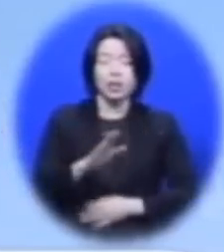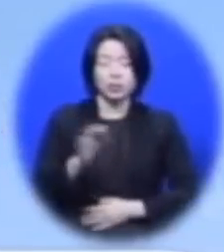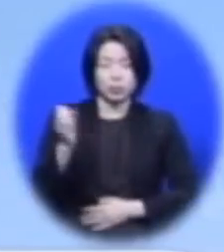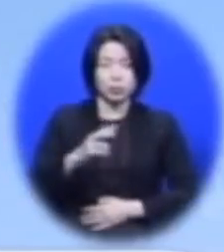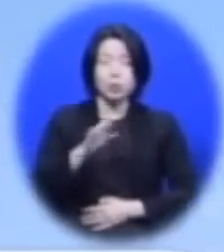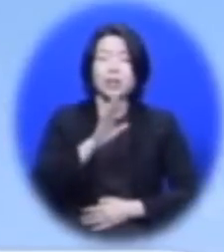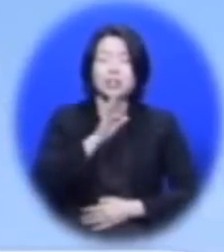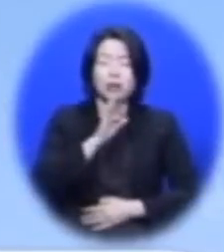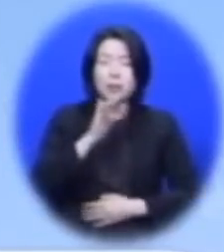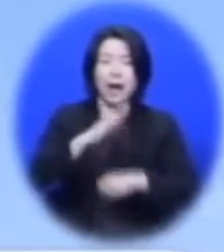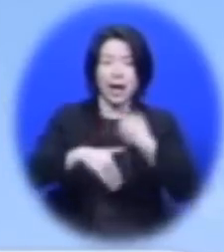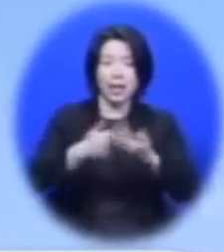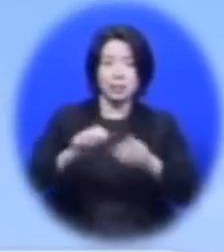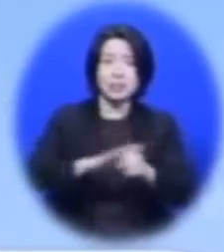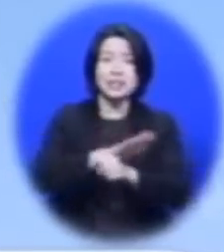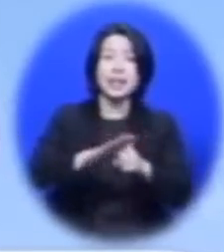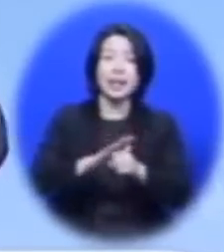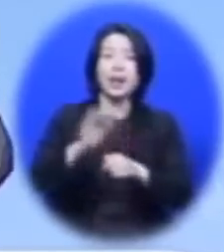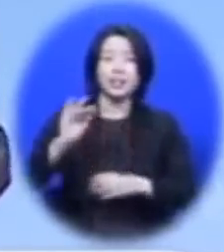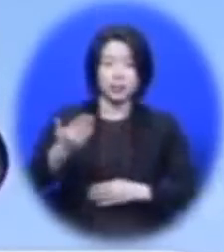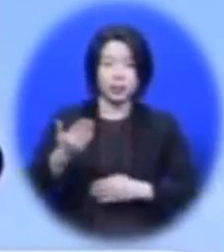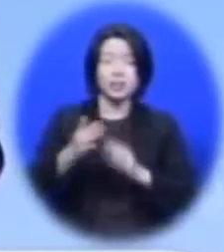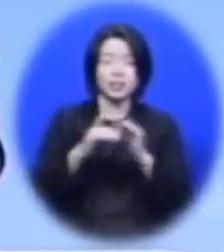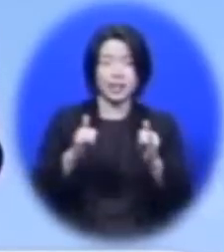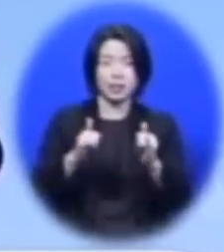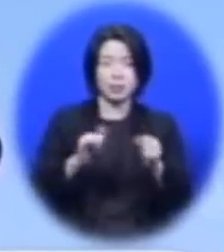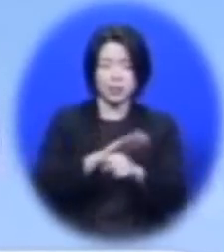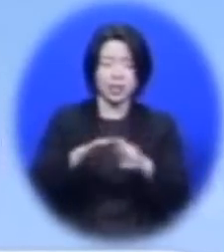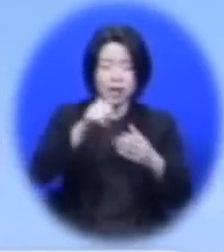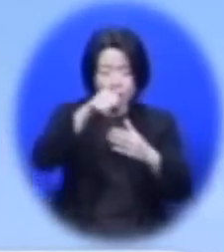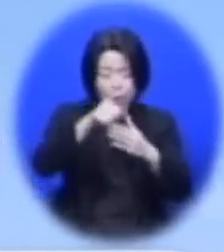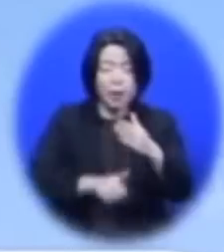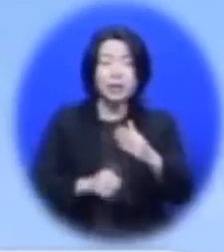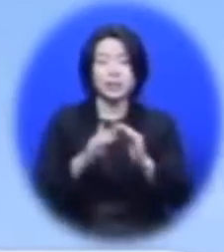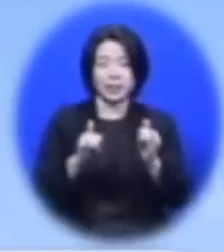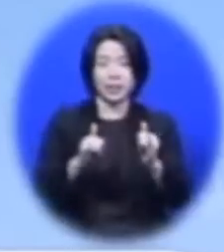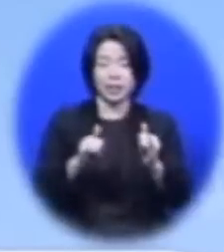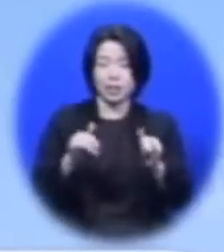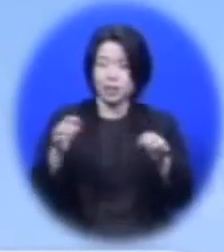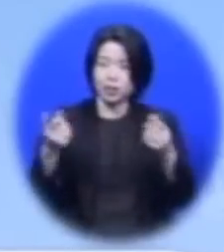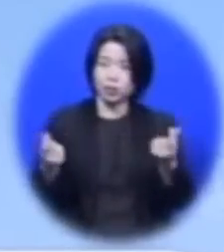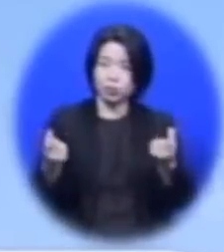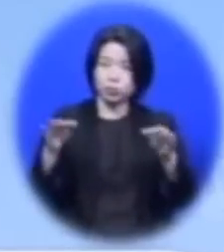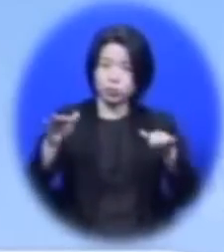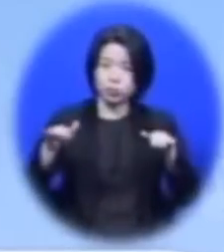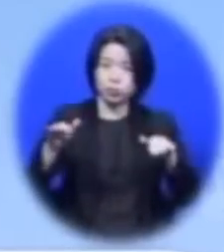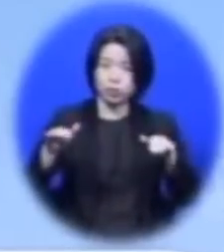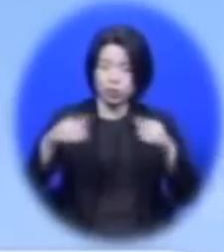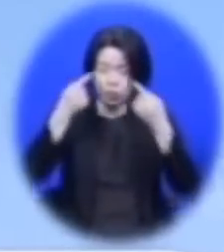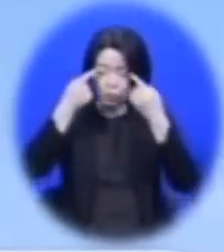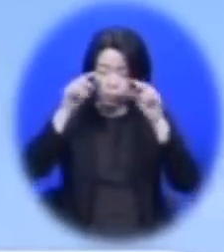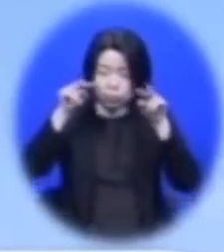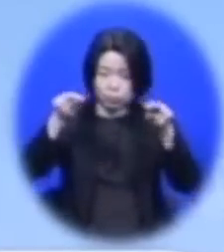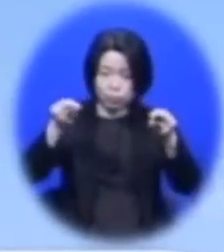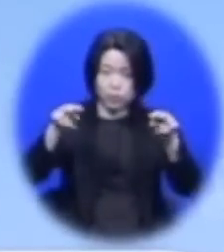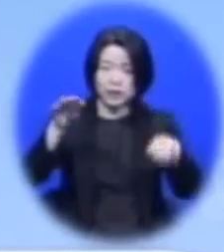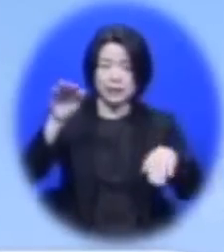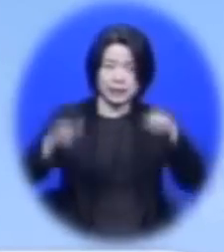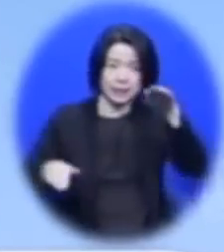사랑하게 된 사람, 하나님과 사랑에 푹 빠진 사람하고도 보는 안목의 차이가 엄청나게